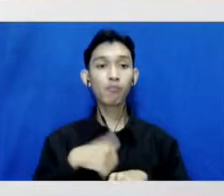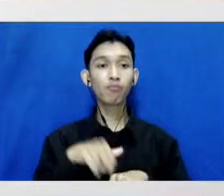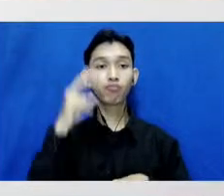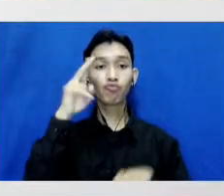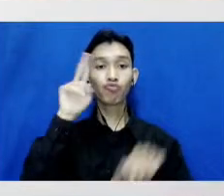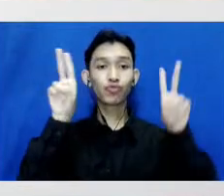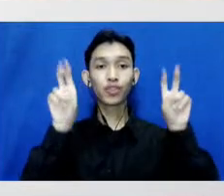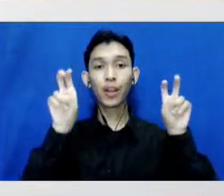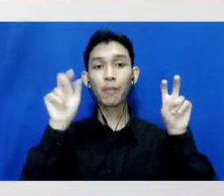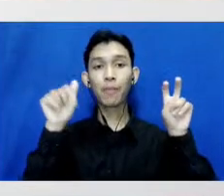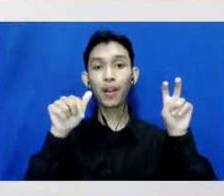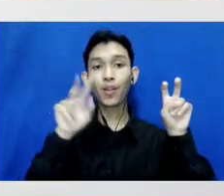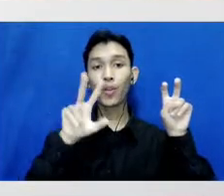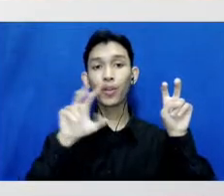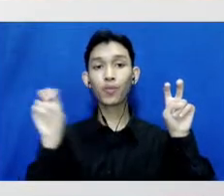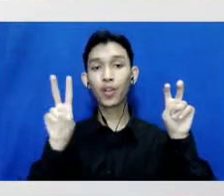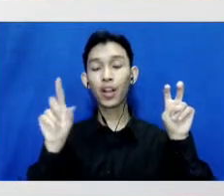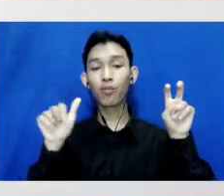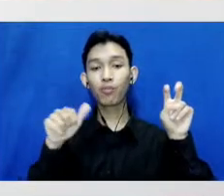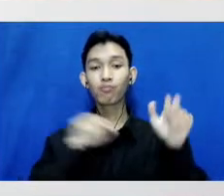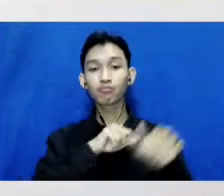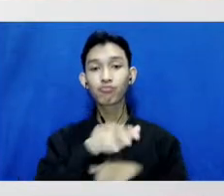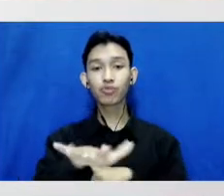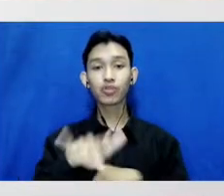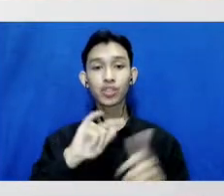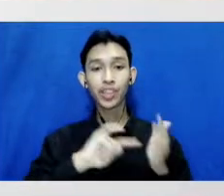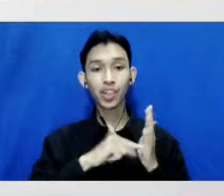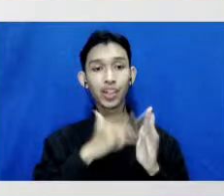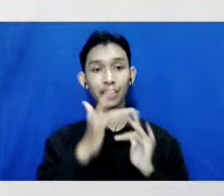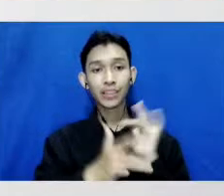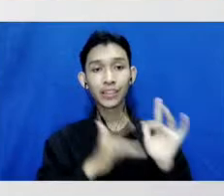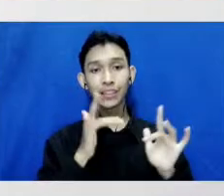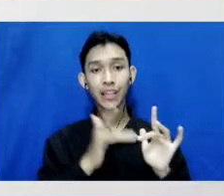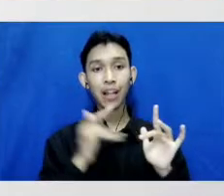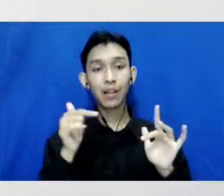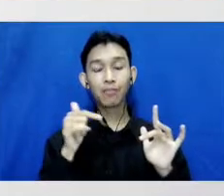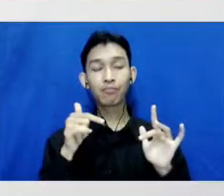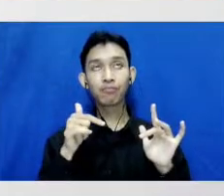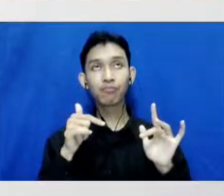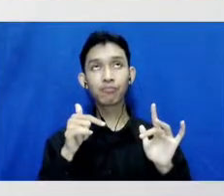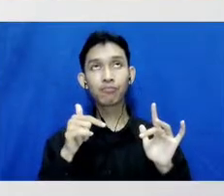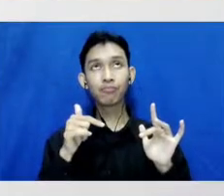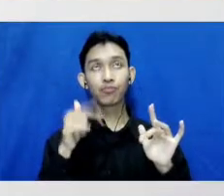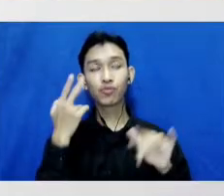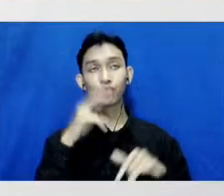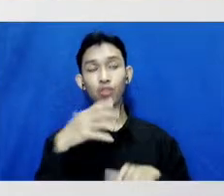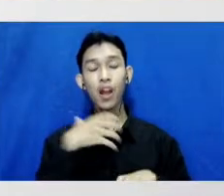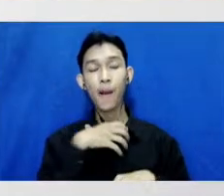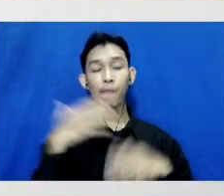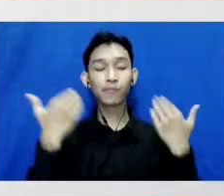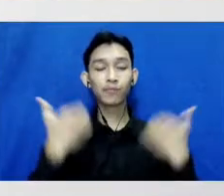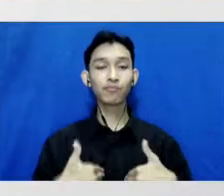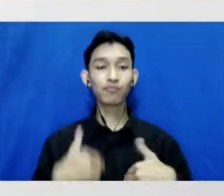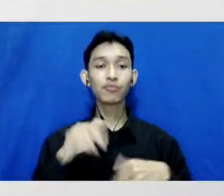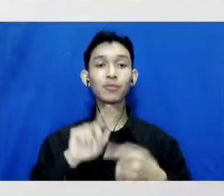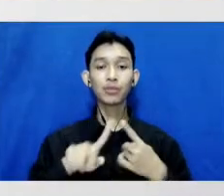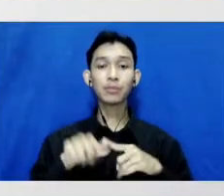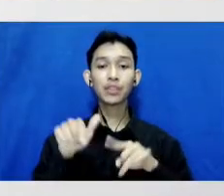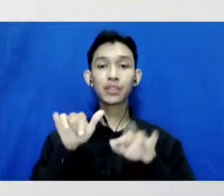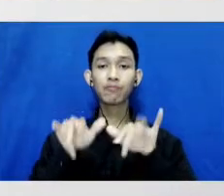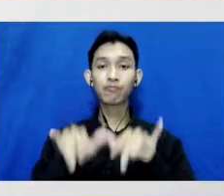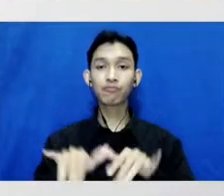for Wartawan 2021 adalah dampak teknologi digital terhadap hak asasi manusia. Teman-teman bisa kirim karya